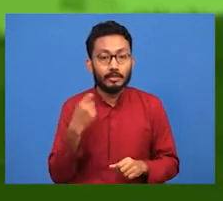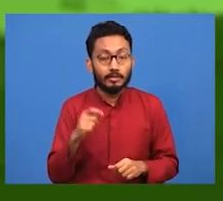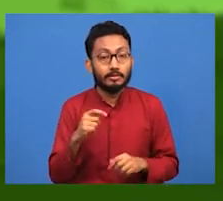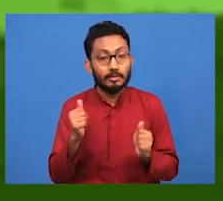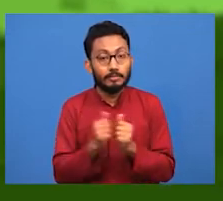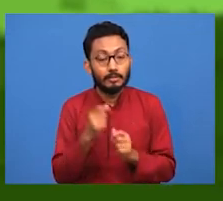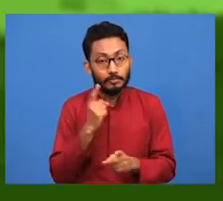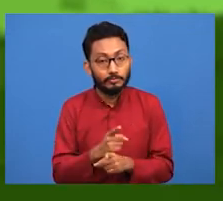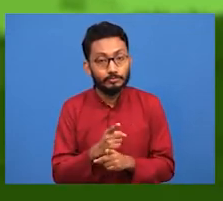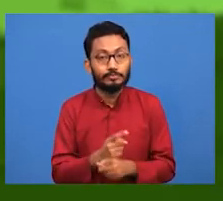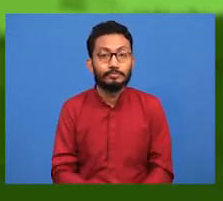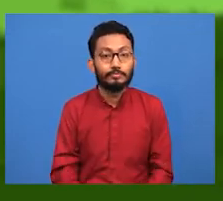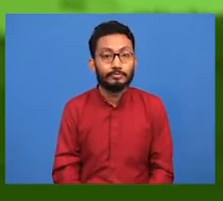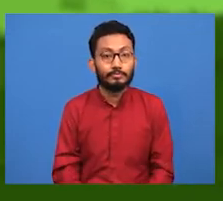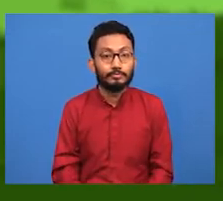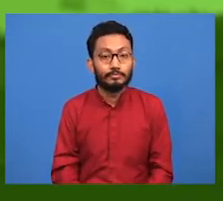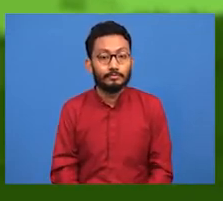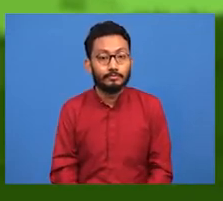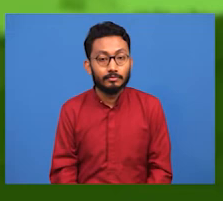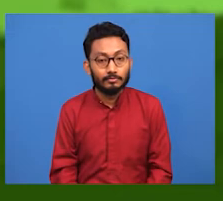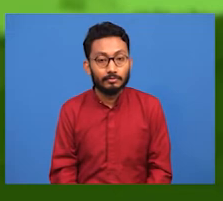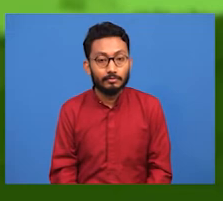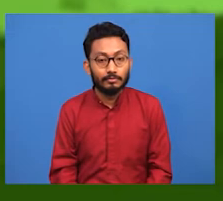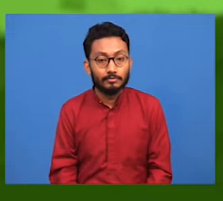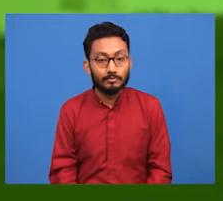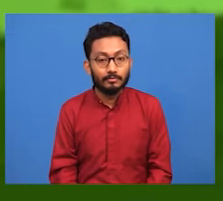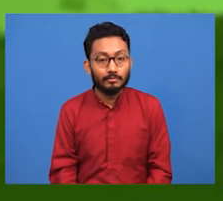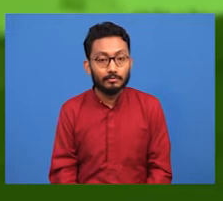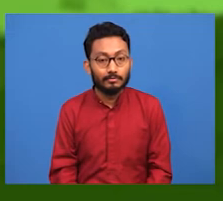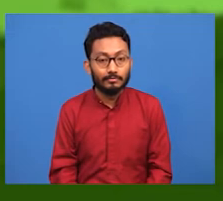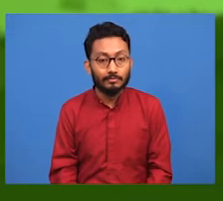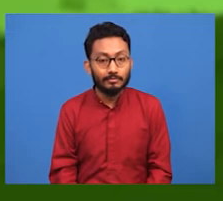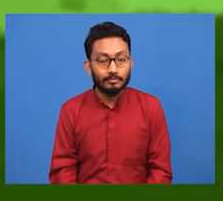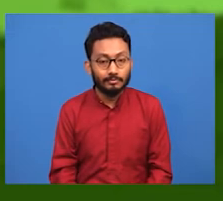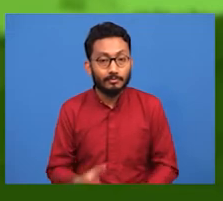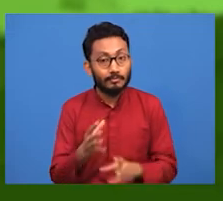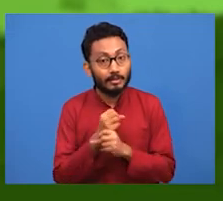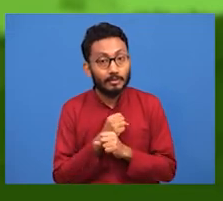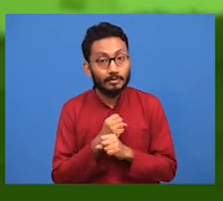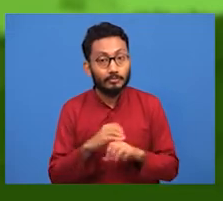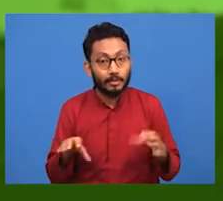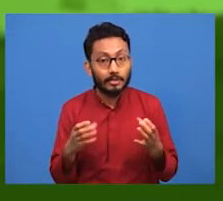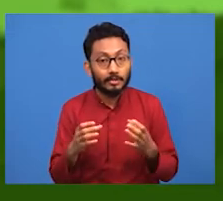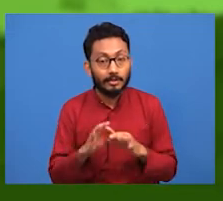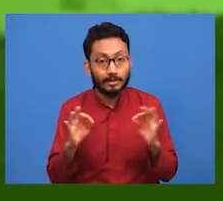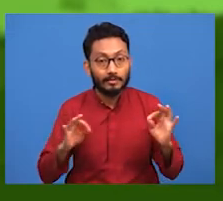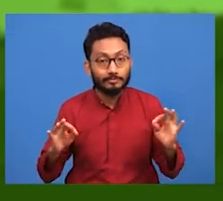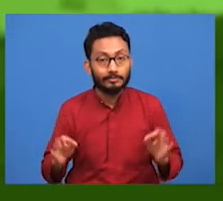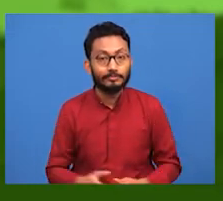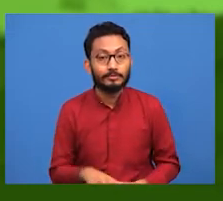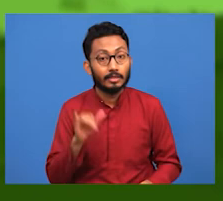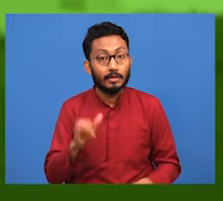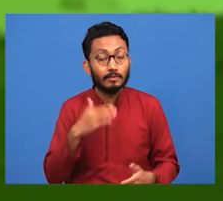dengan betul. Cikgu yakin kamu dapat membina ayat yang